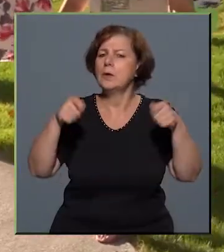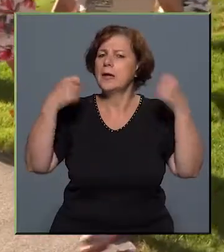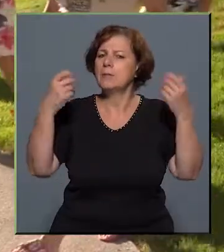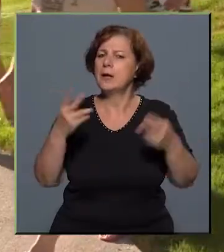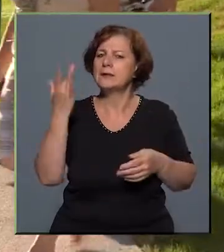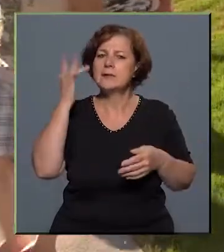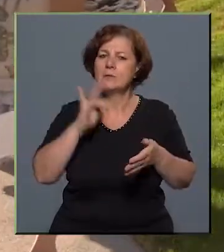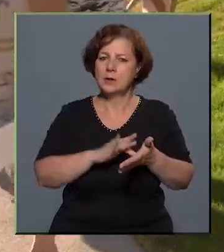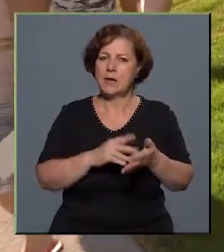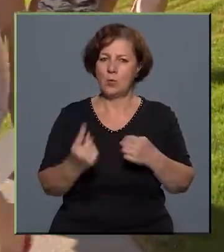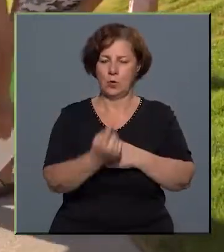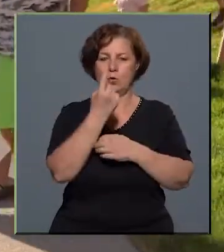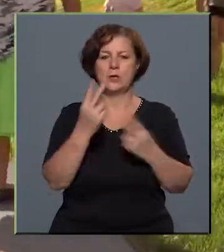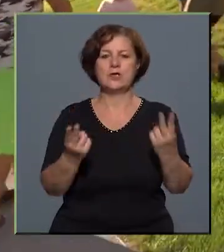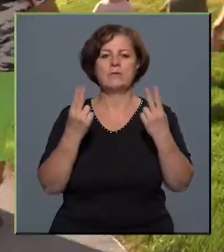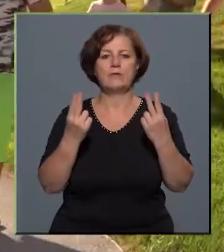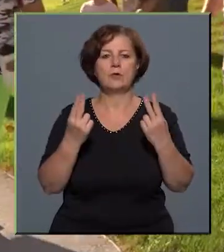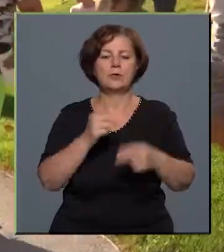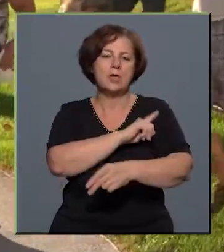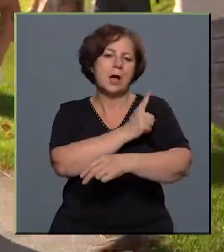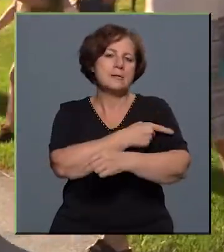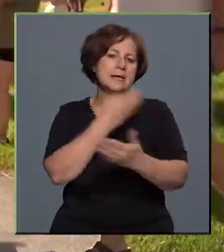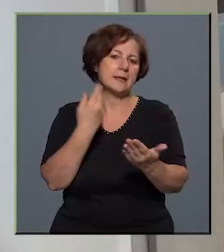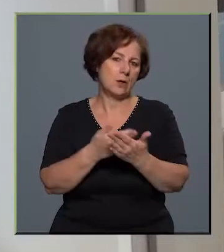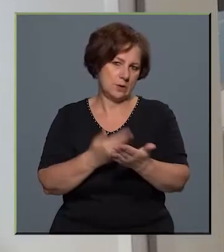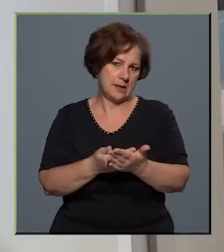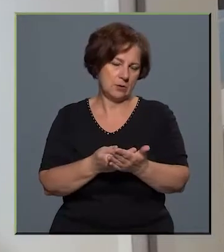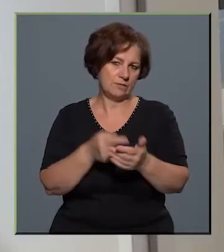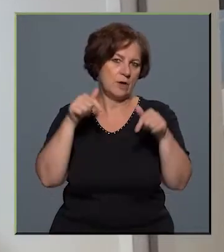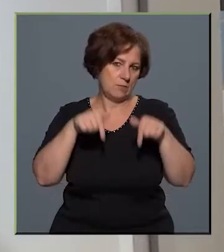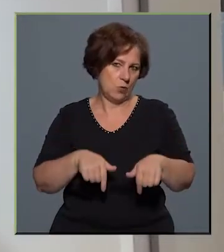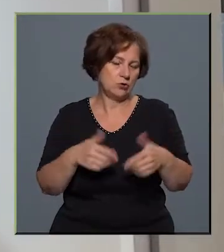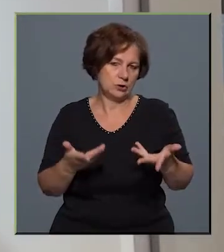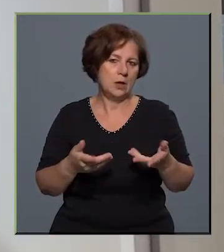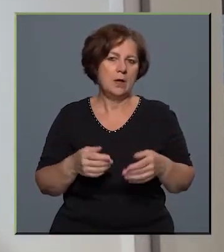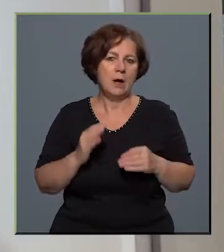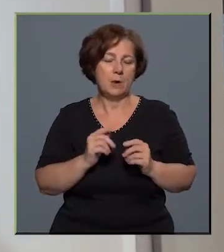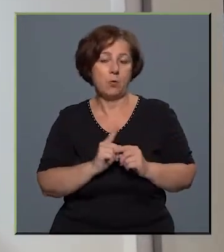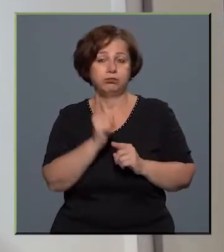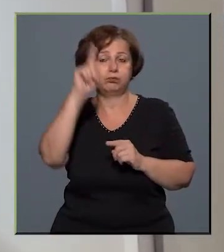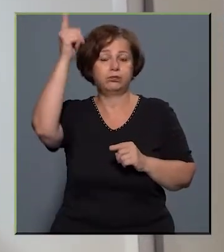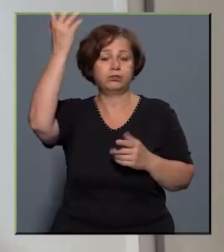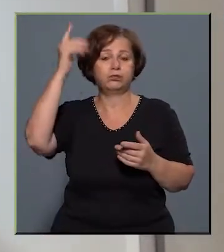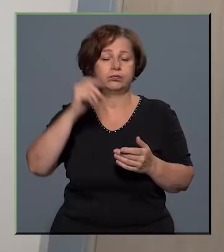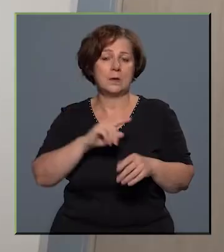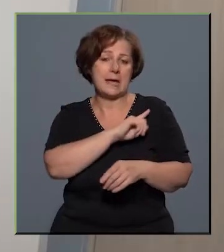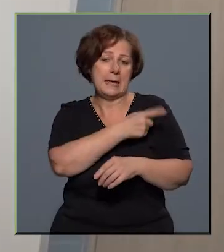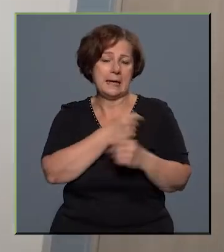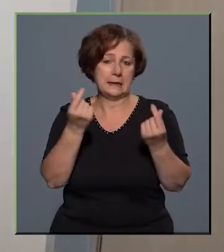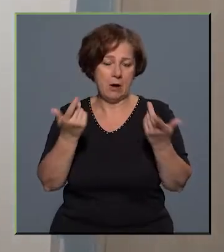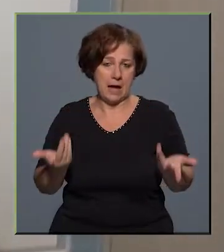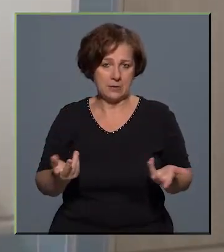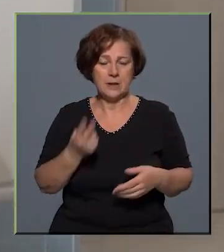szempontjából különösen fontos az energiagazdálkodás, főleg manapság, amikor egekbe szöknek az